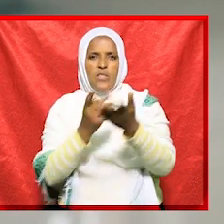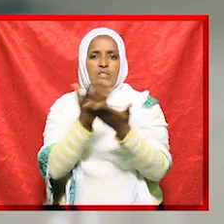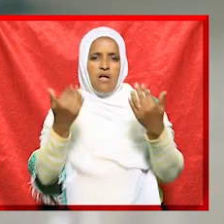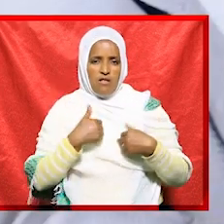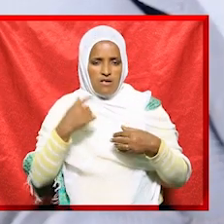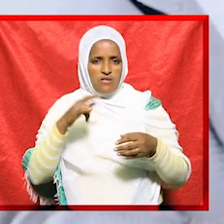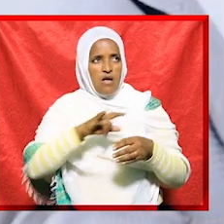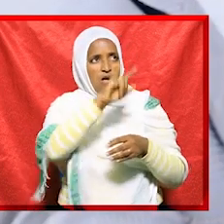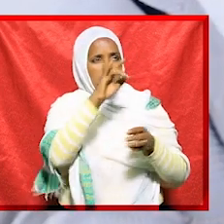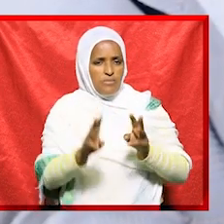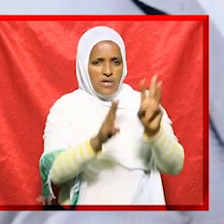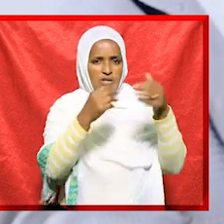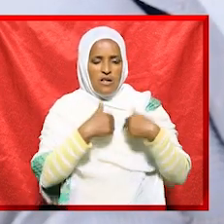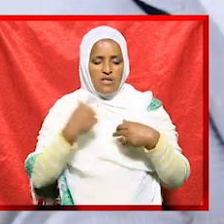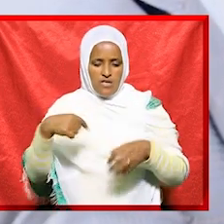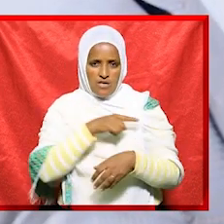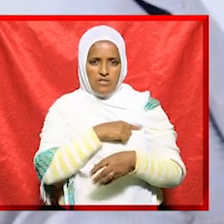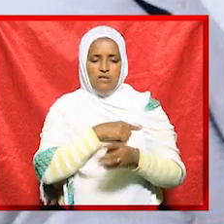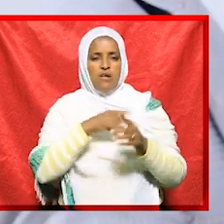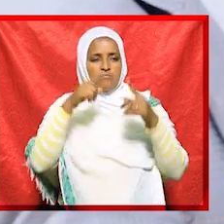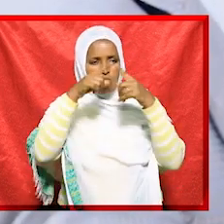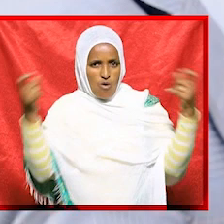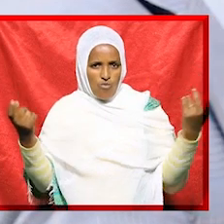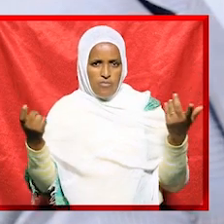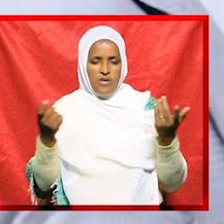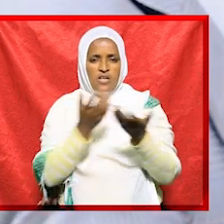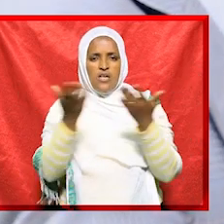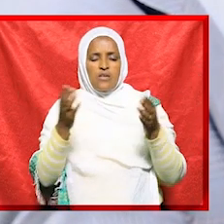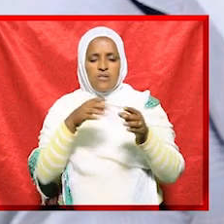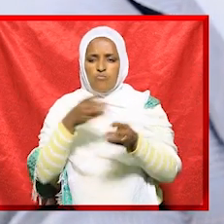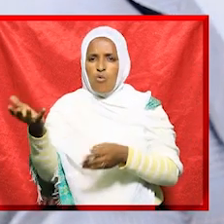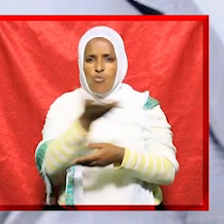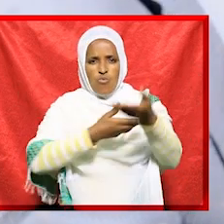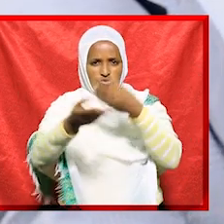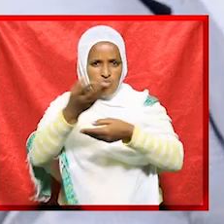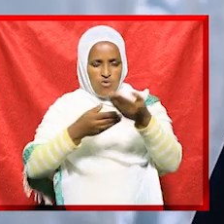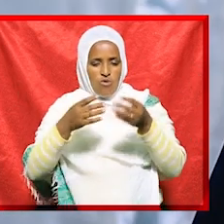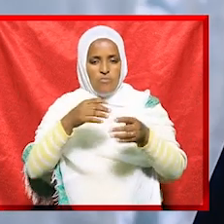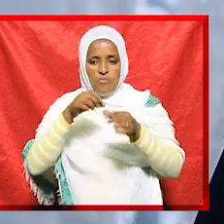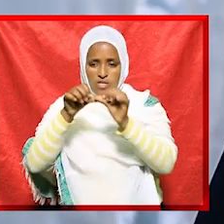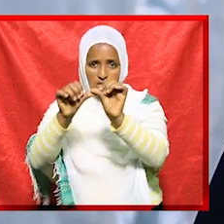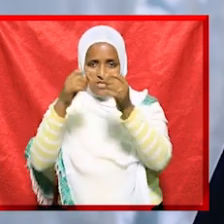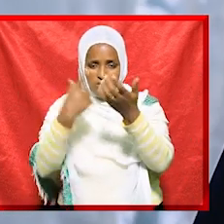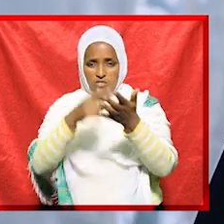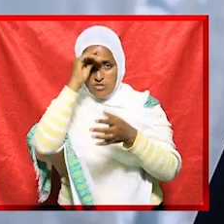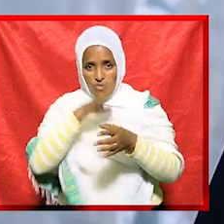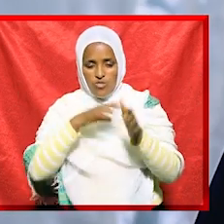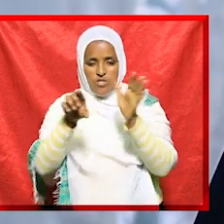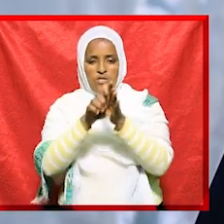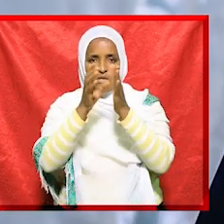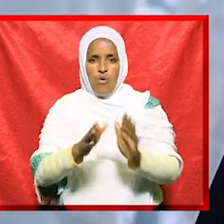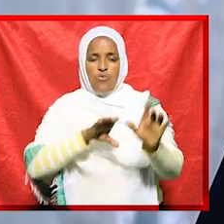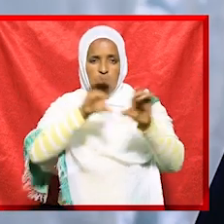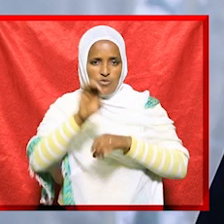ሚኒስቴር የት አለ? የኛ አየር መንገድ ከሆነ ለምንድን ነው የኛን እሴት የሚቃወም ነገር የሚያጓጉዘው? አሁንም በቀጣይነት እነዚህን